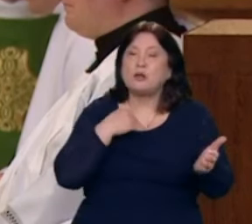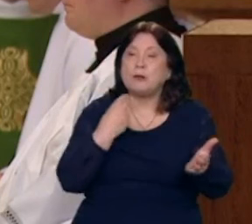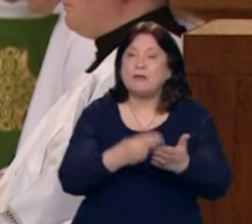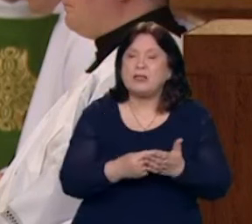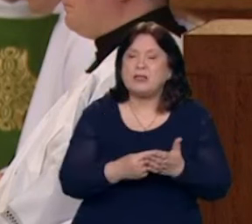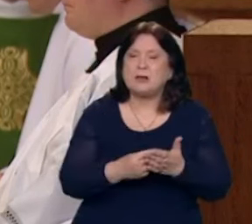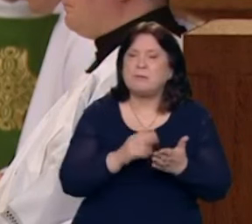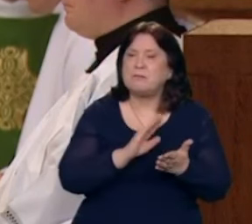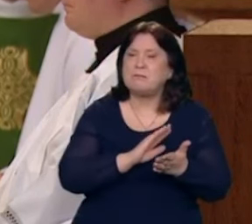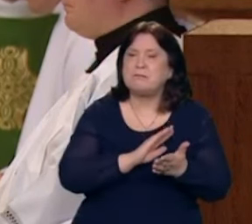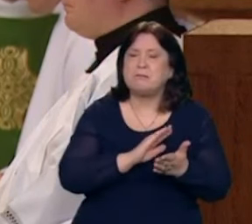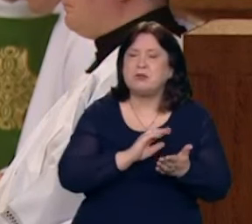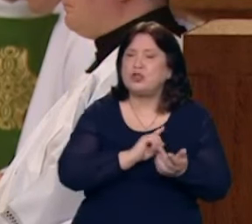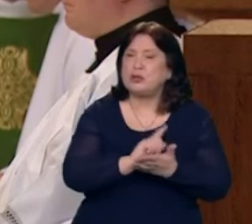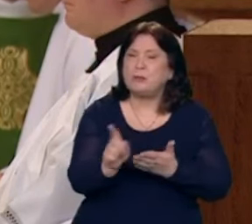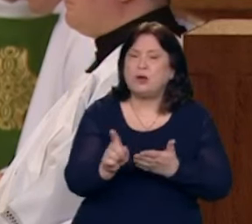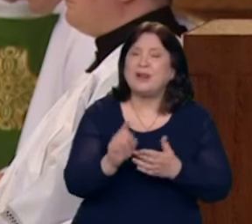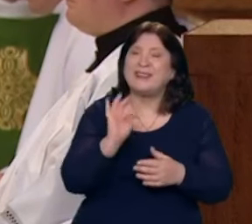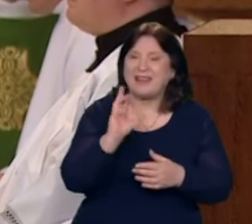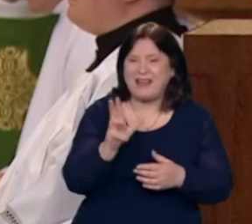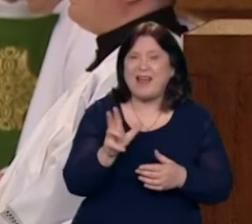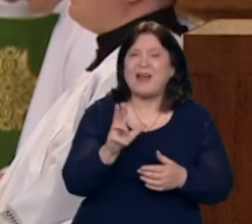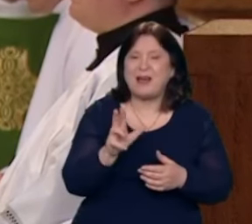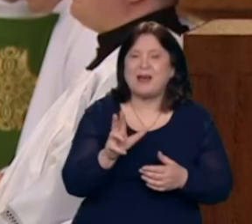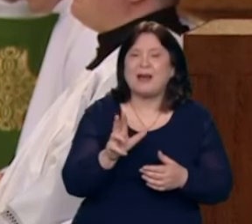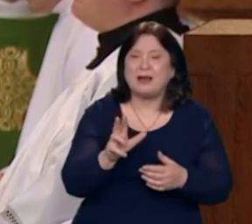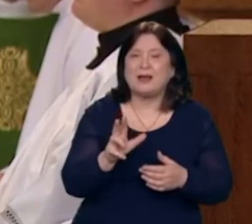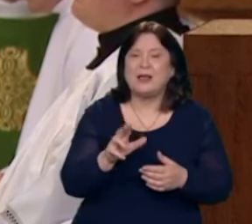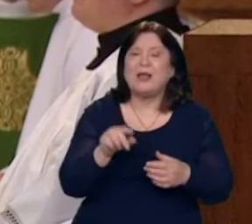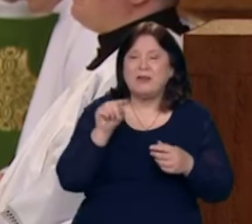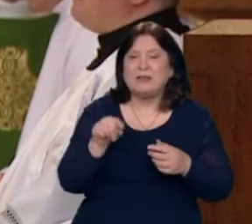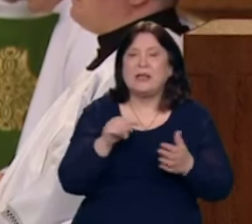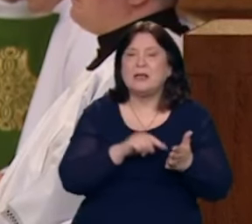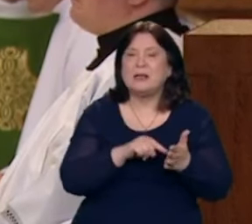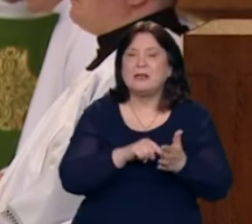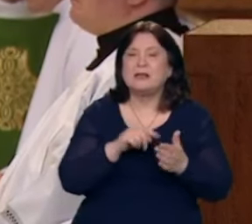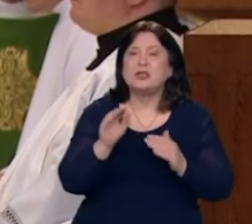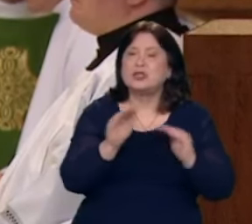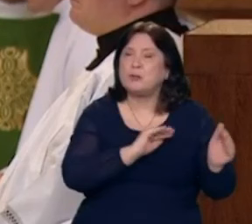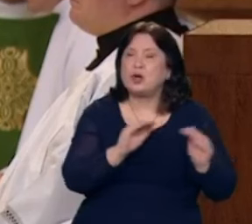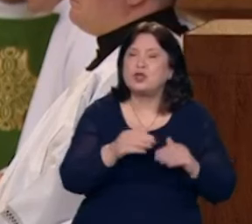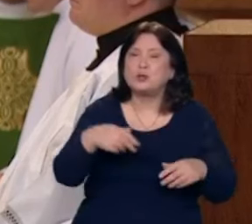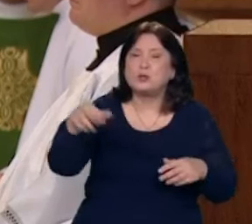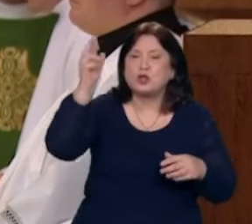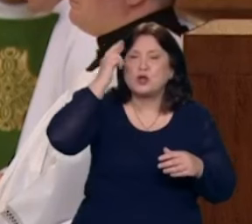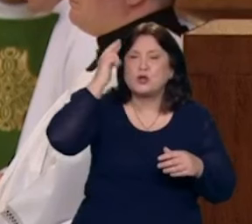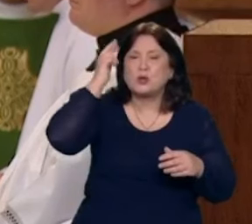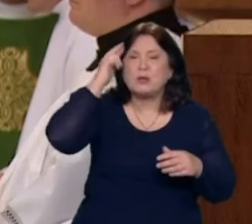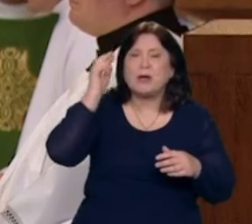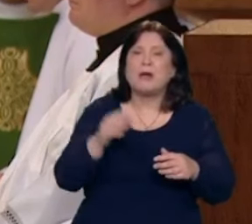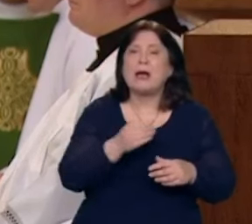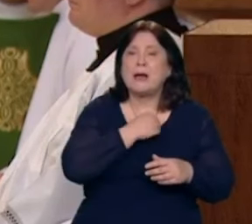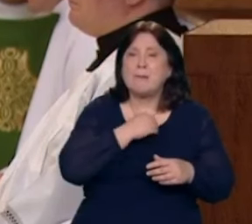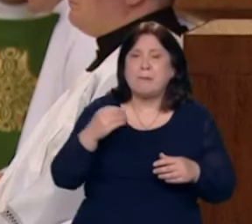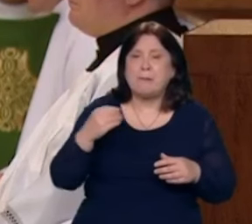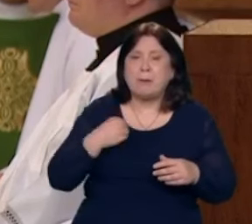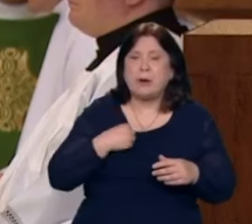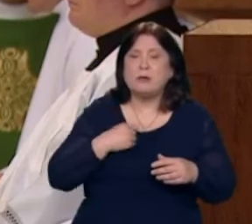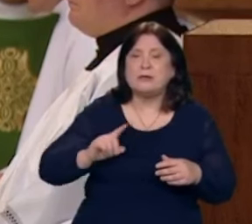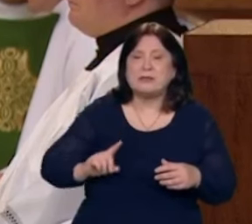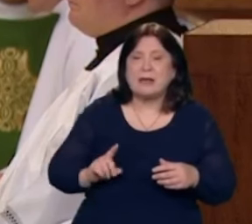wahania Ach tak w ten sposób zrozumiała staje się Polska